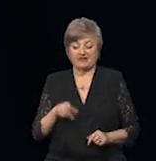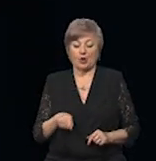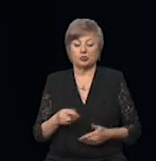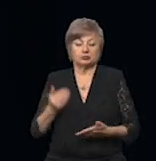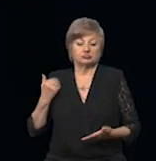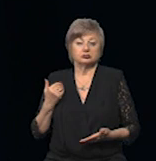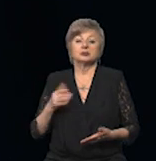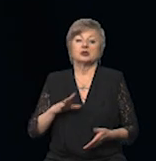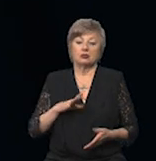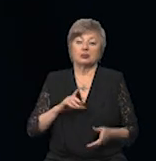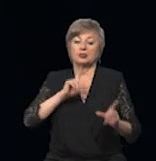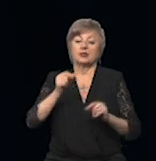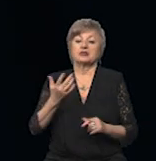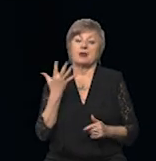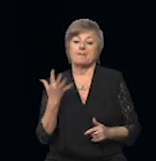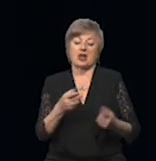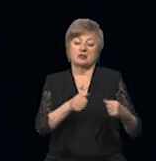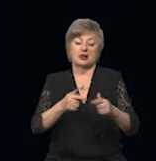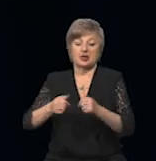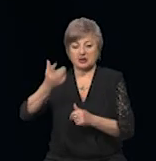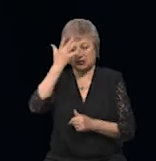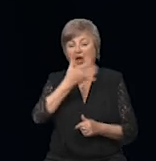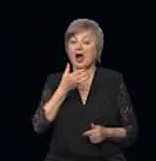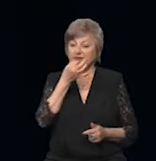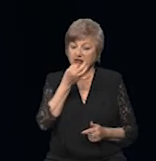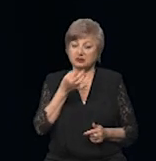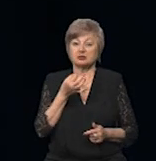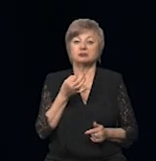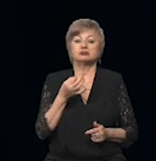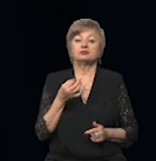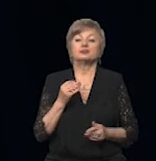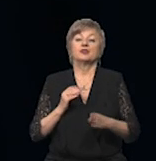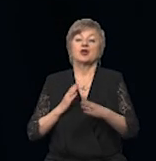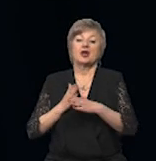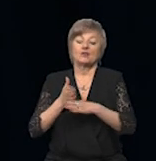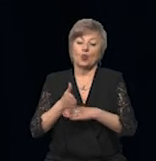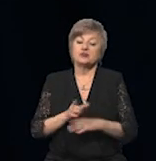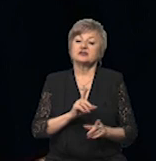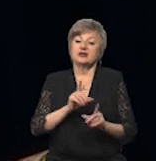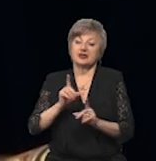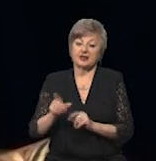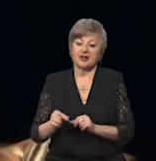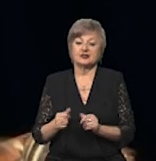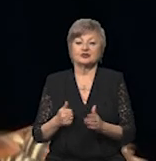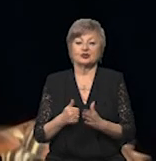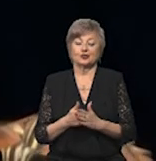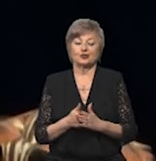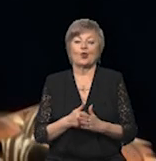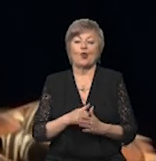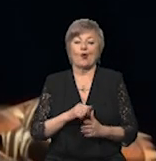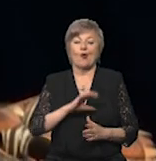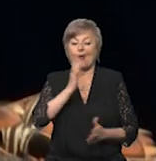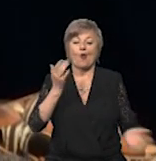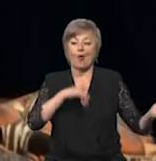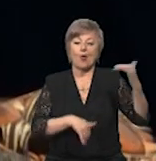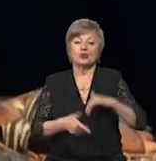в 5 країнах Африки. Їздили ми в гості, скажімо так, до горних горил. Для мене,